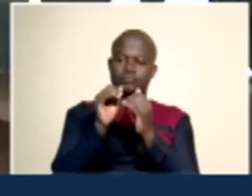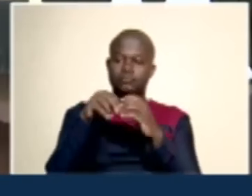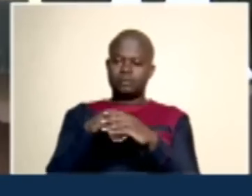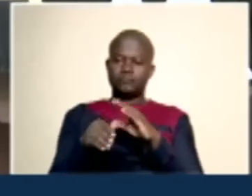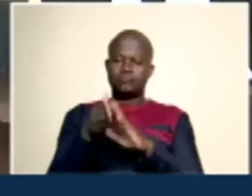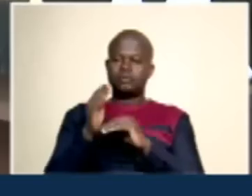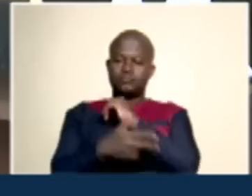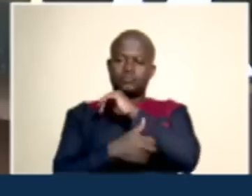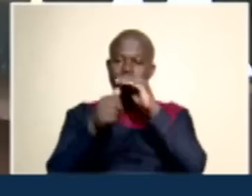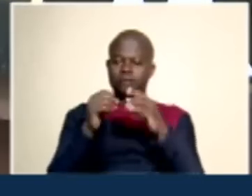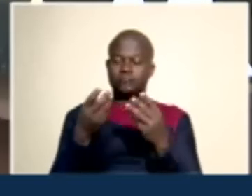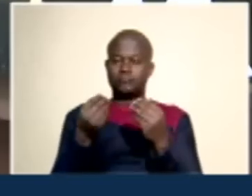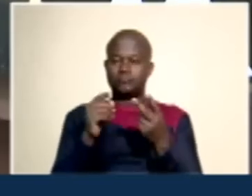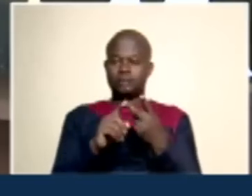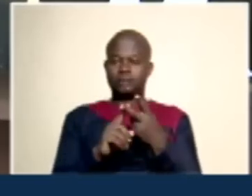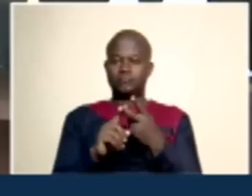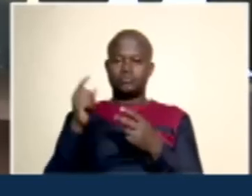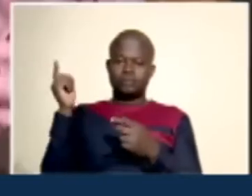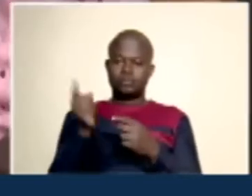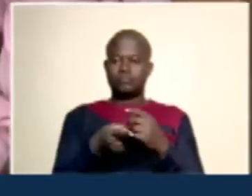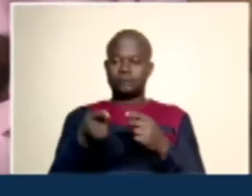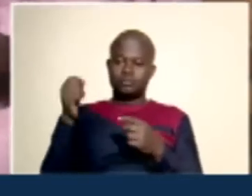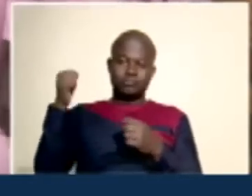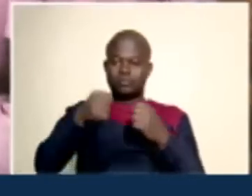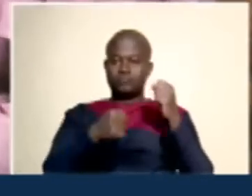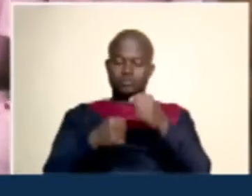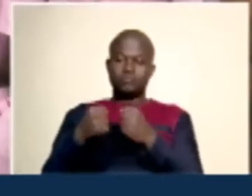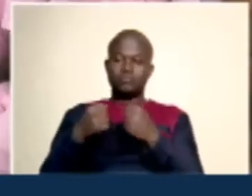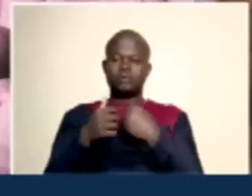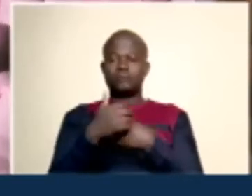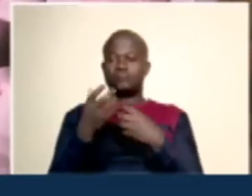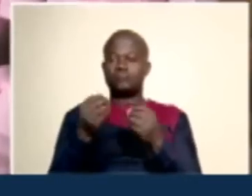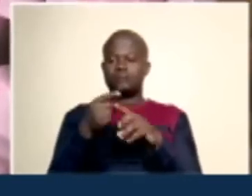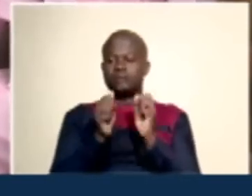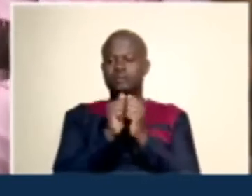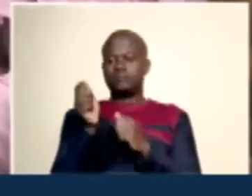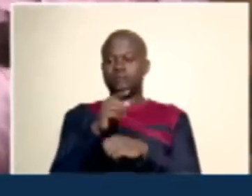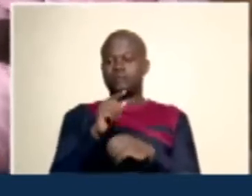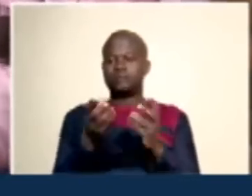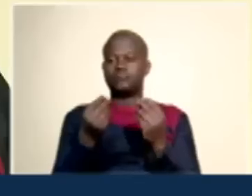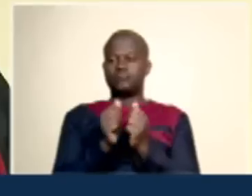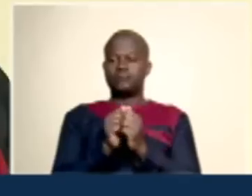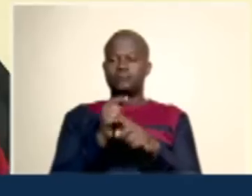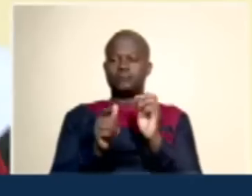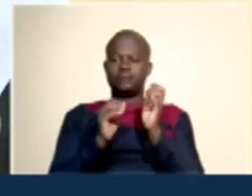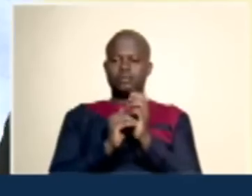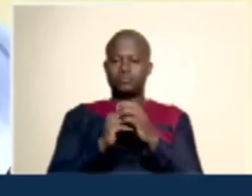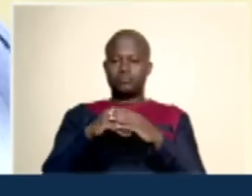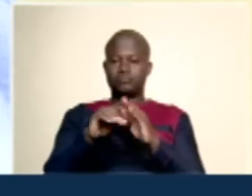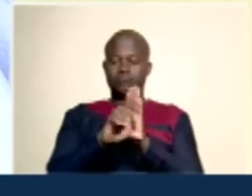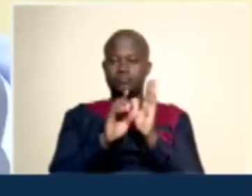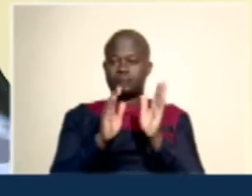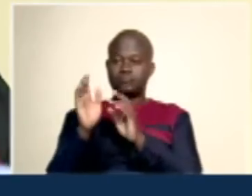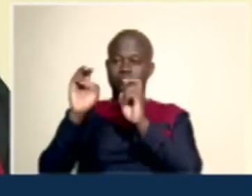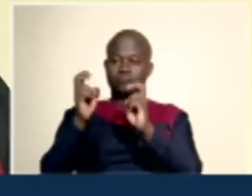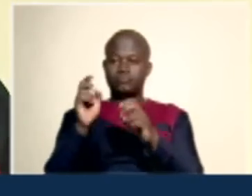ikubitiro birimo ubujura bworoheje, gukubita no gukomeretsa byoroheje ndetse n'ibindi byaha byoroheje. Gusa ariko ngo itegeko